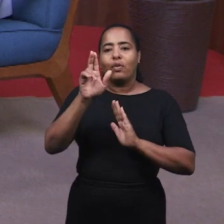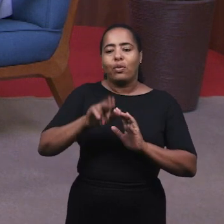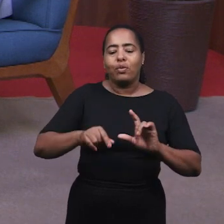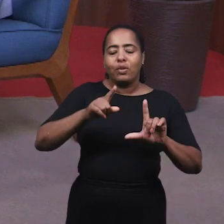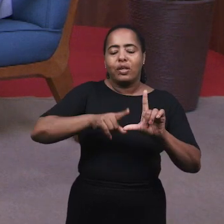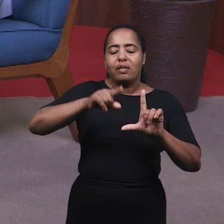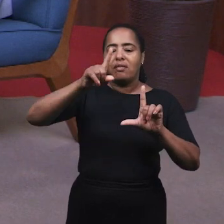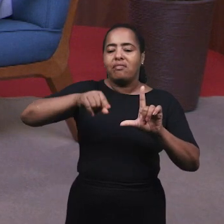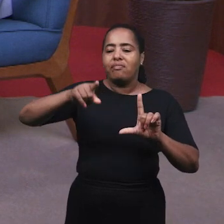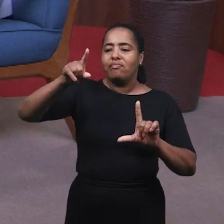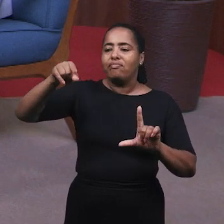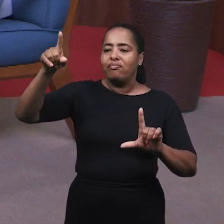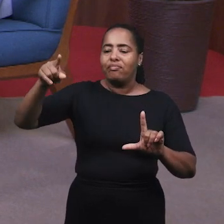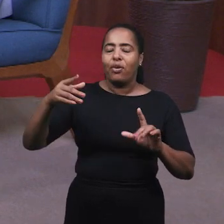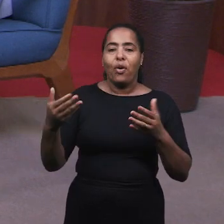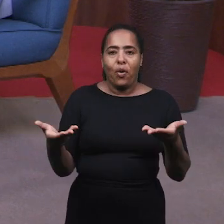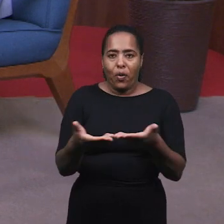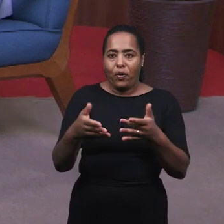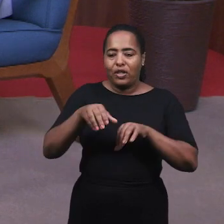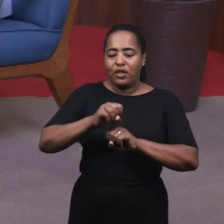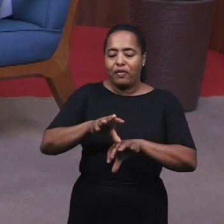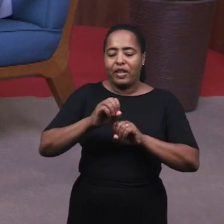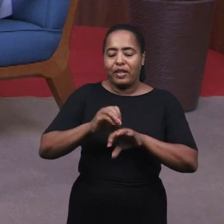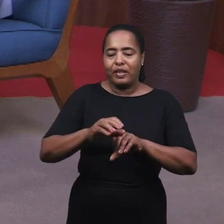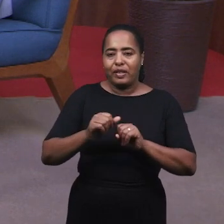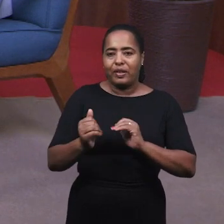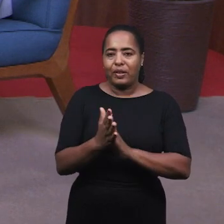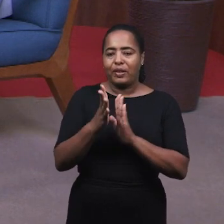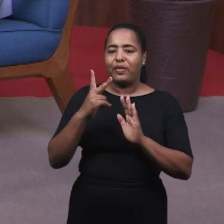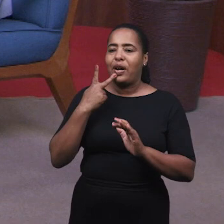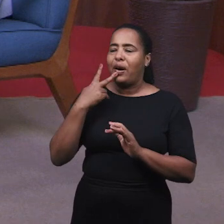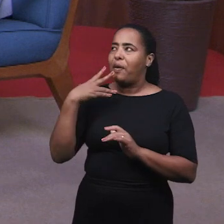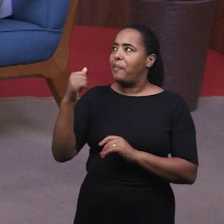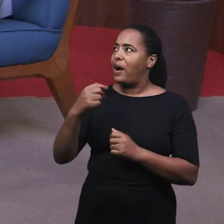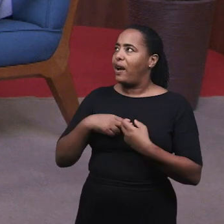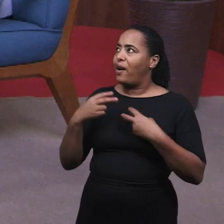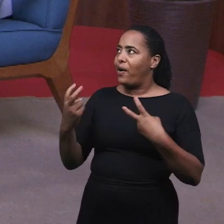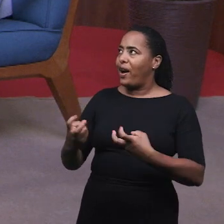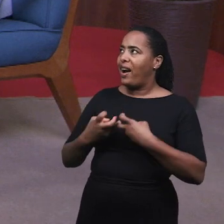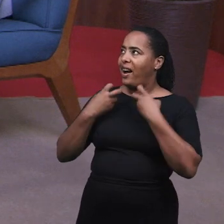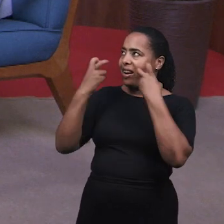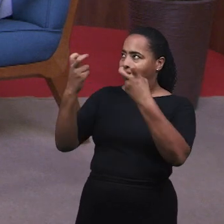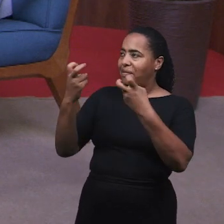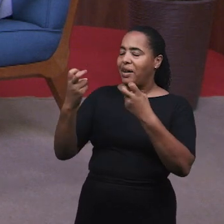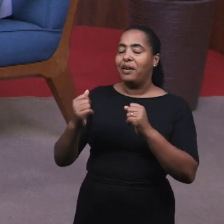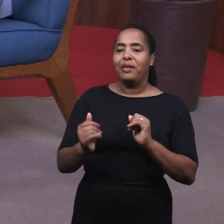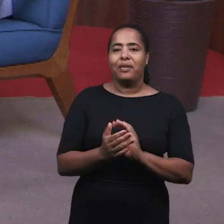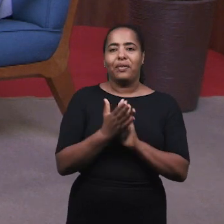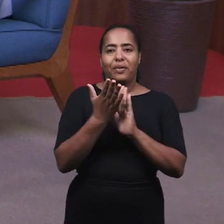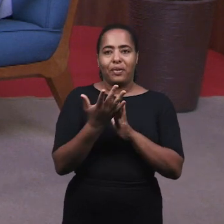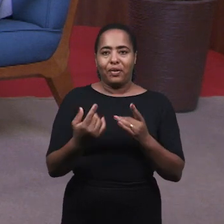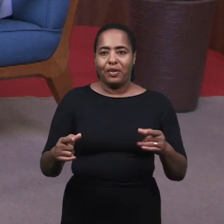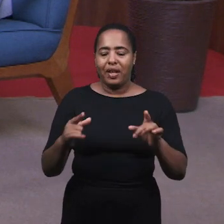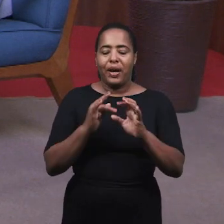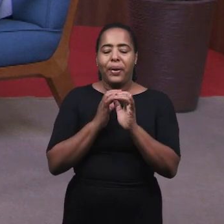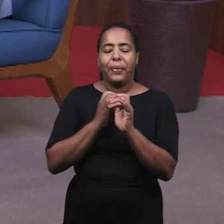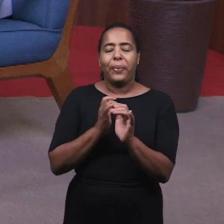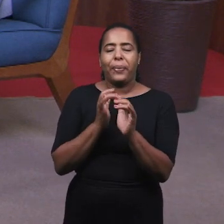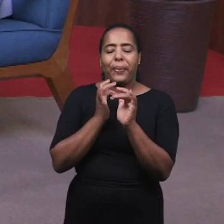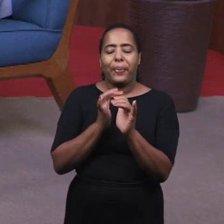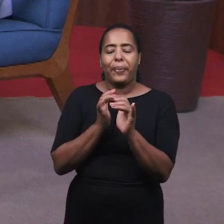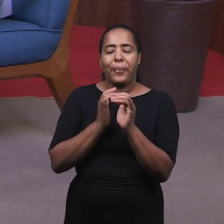un chant en utilisant cette gamme. Aujourd'hui, elle va nous apprendre à jouer le Père, je te